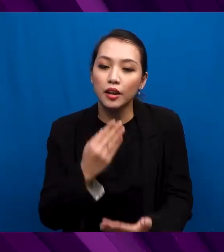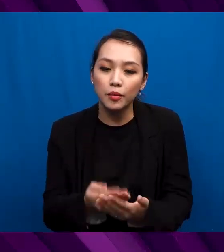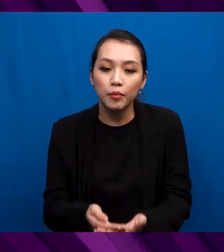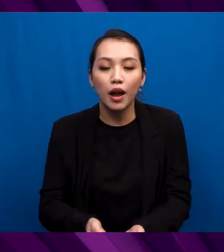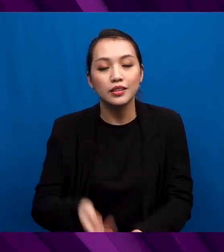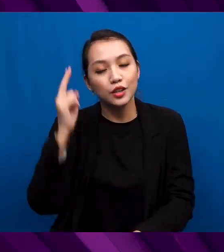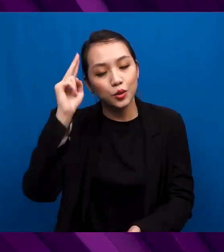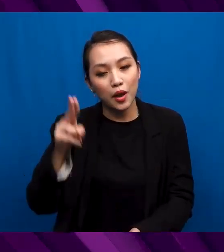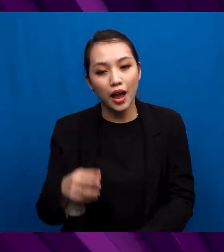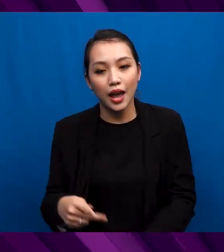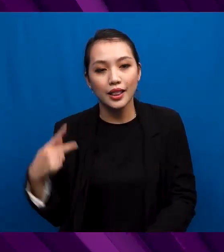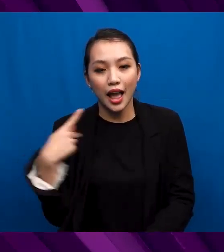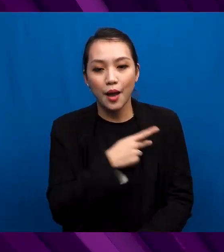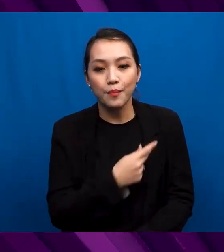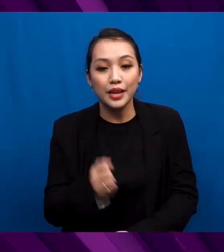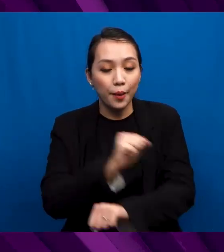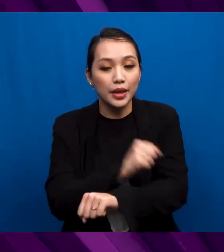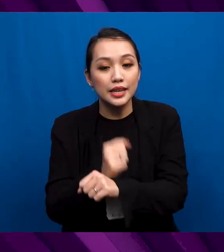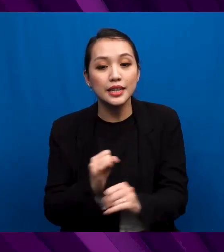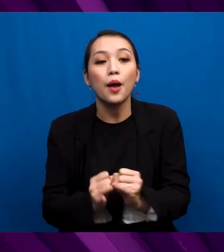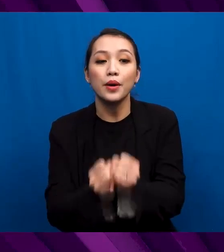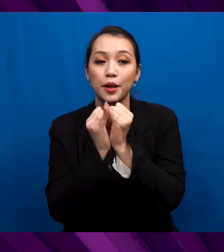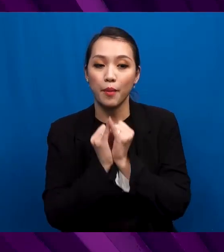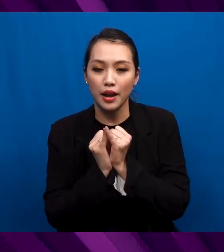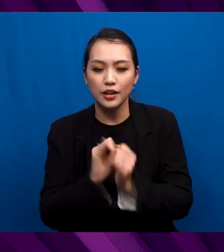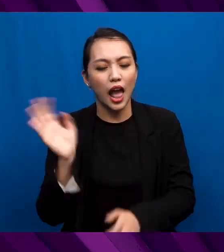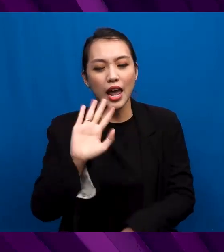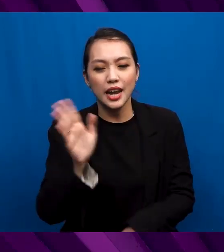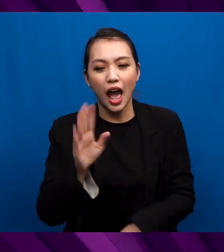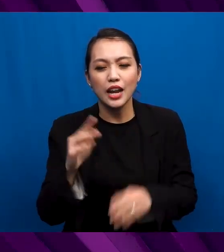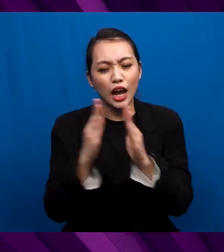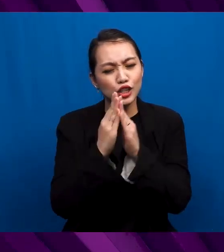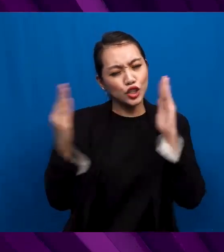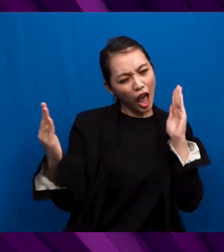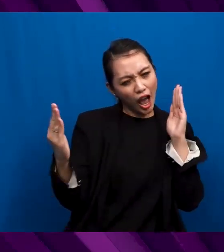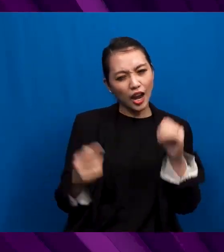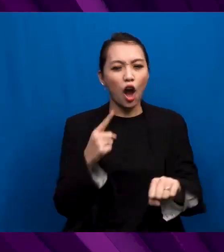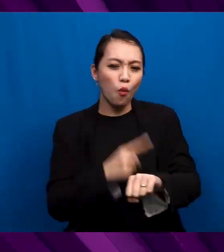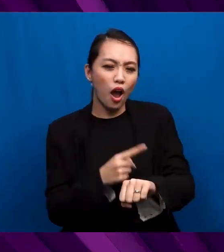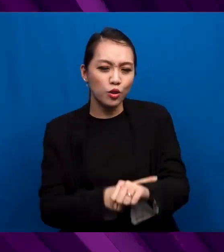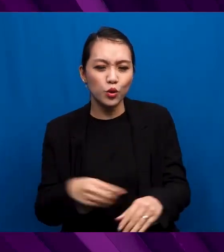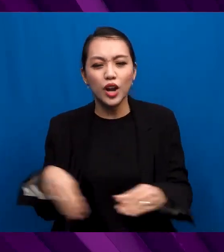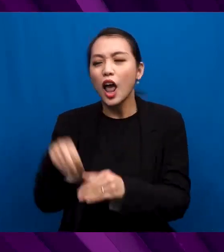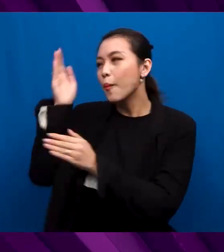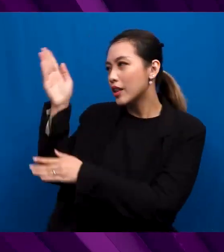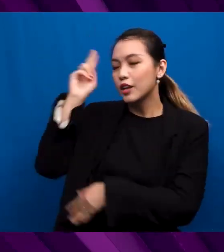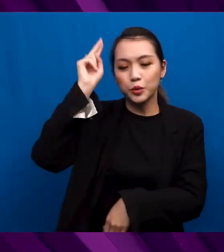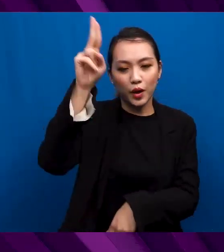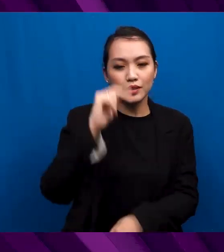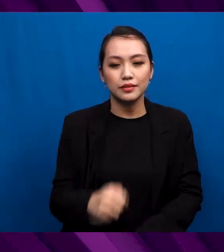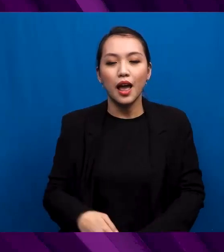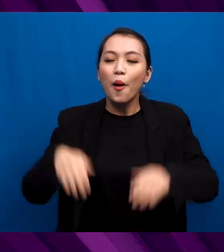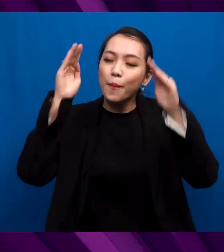beribadah sebab tidak ada jarak dan perbedaan waktu di dalam hadirat Allah. Berkati umat-Mu, ya Tuhan, di mana mereka